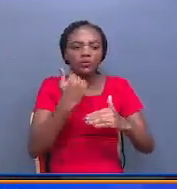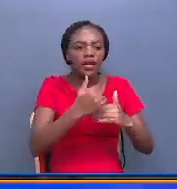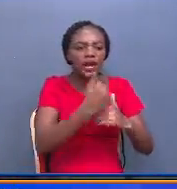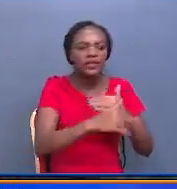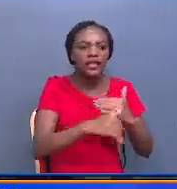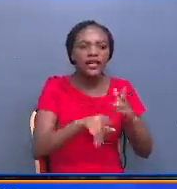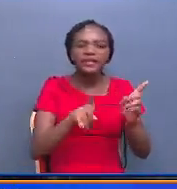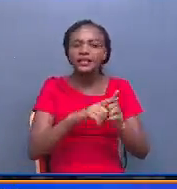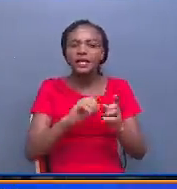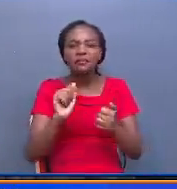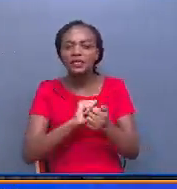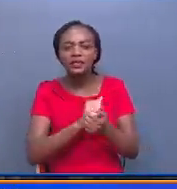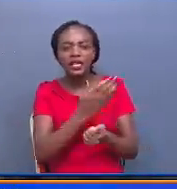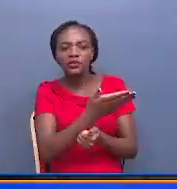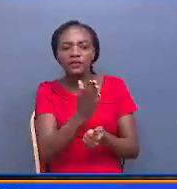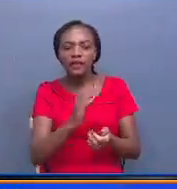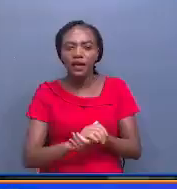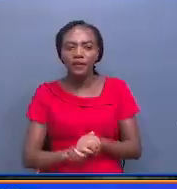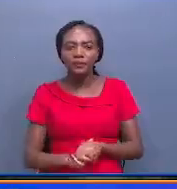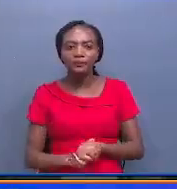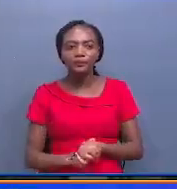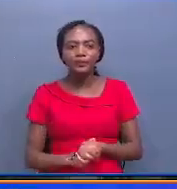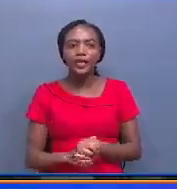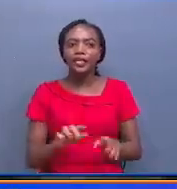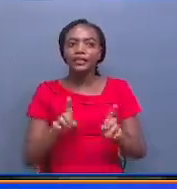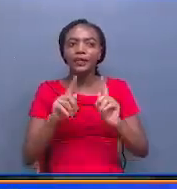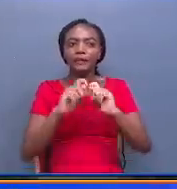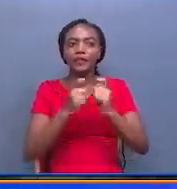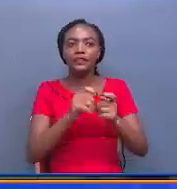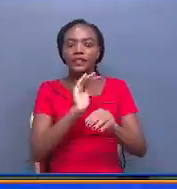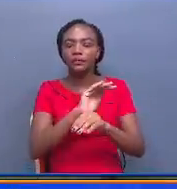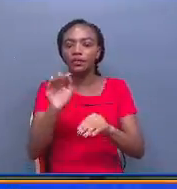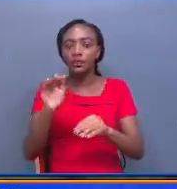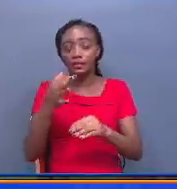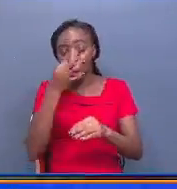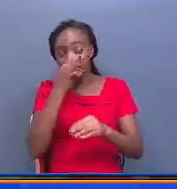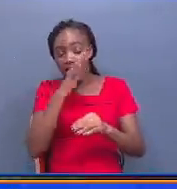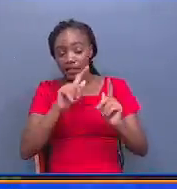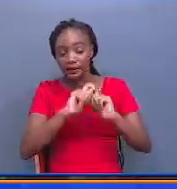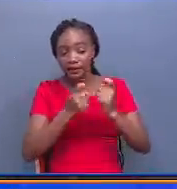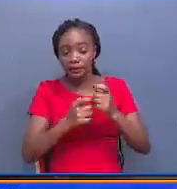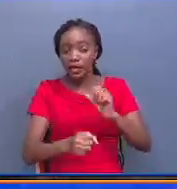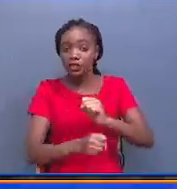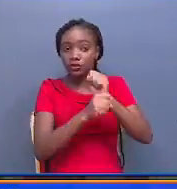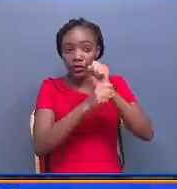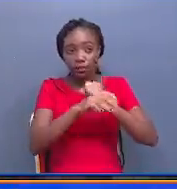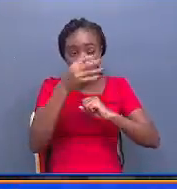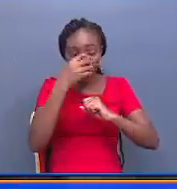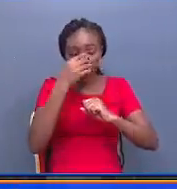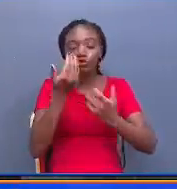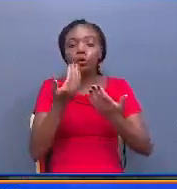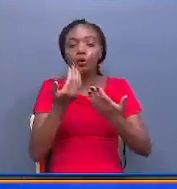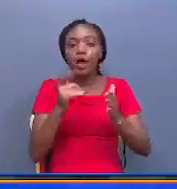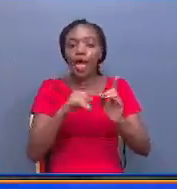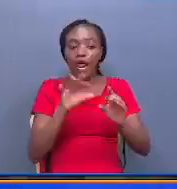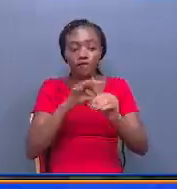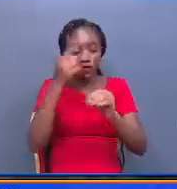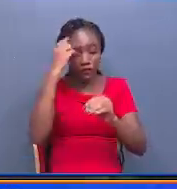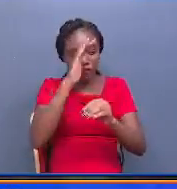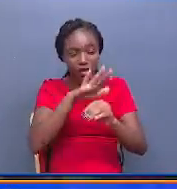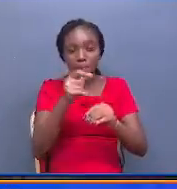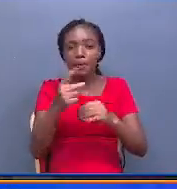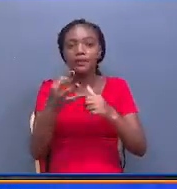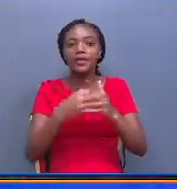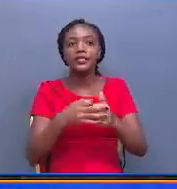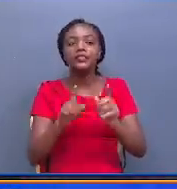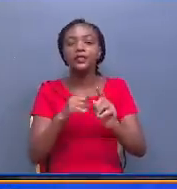wakungoa reli. The team would the Nyeri electorate to rally behind the Kenya Kwanza team and vote them in overwhelmingly, promising